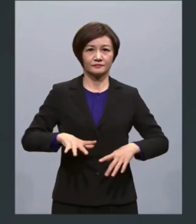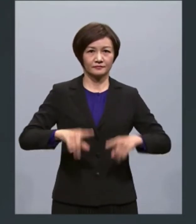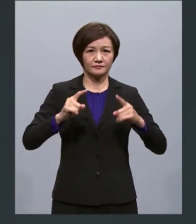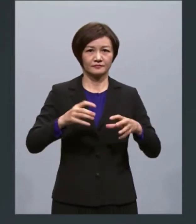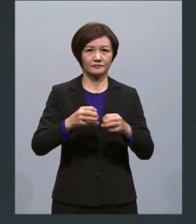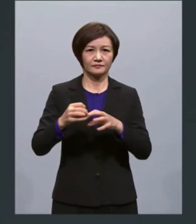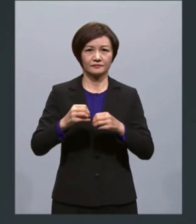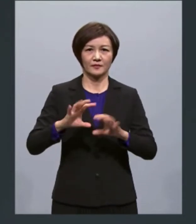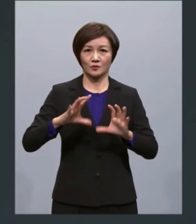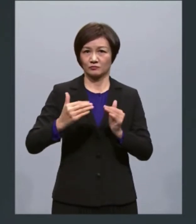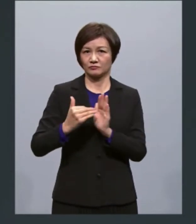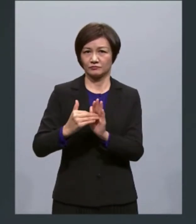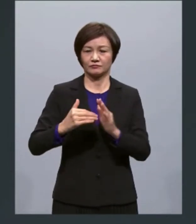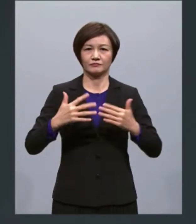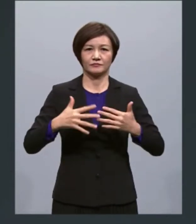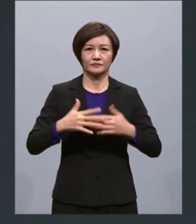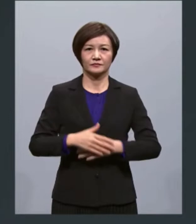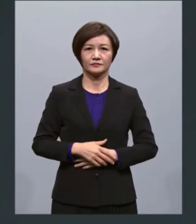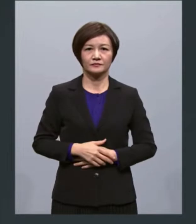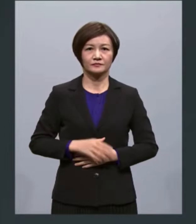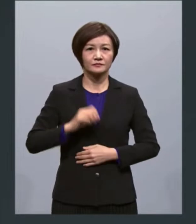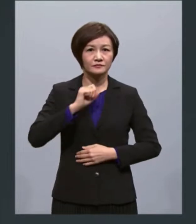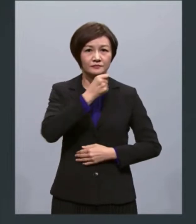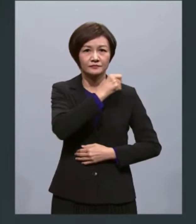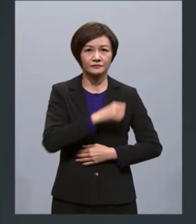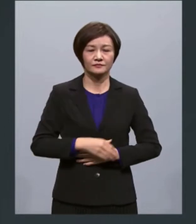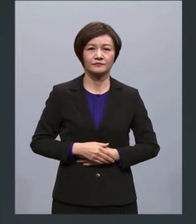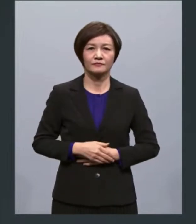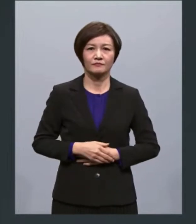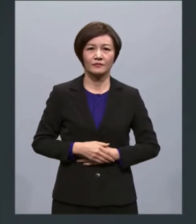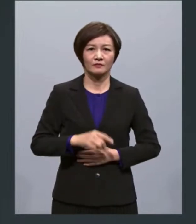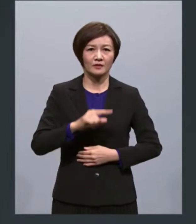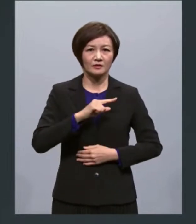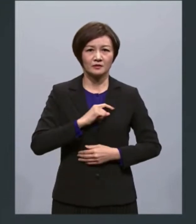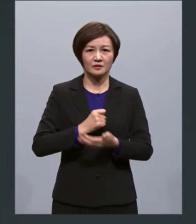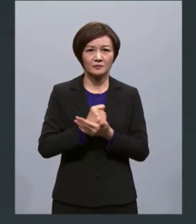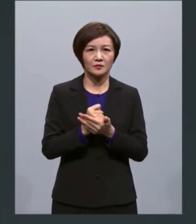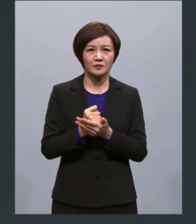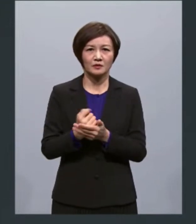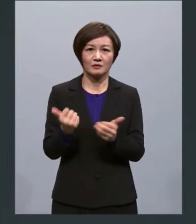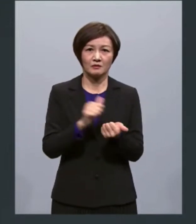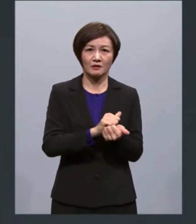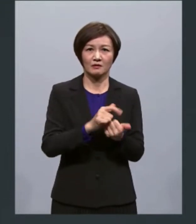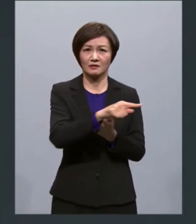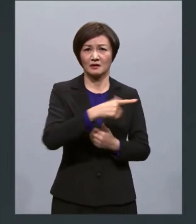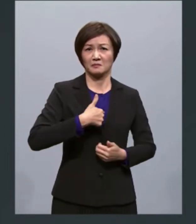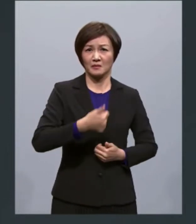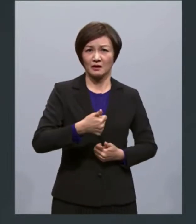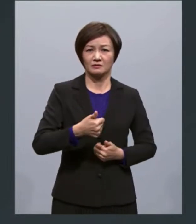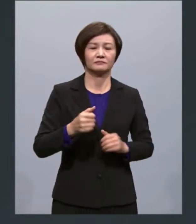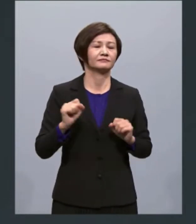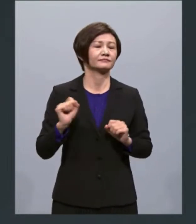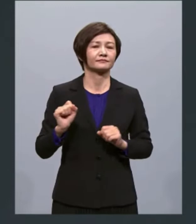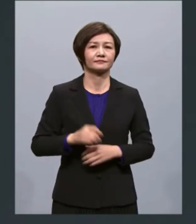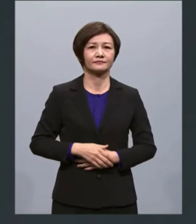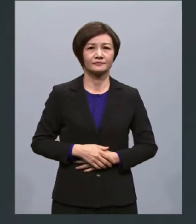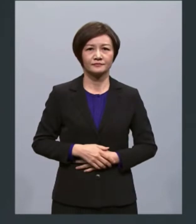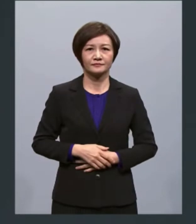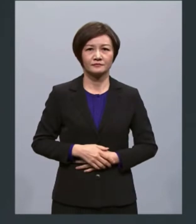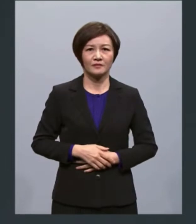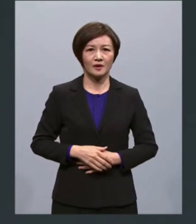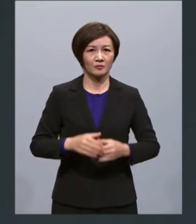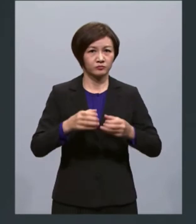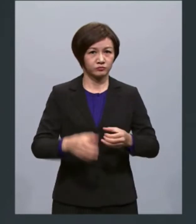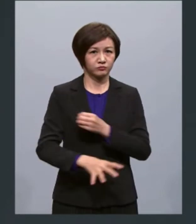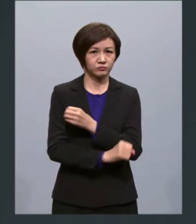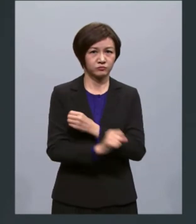们来讨论国防的问题。台湾也不能把自己的命运寄托在别人的善意上面，因此必须建